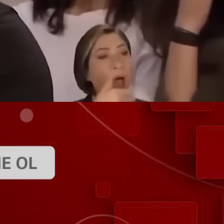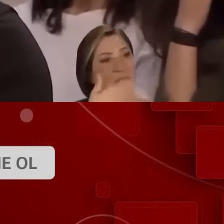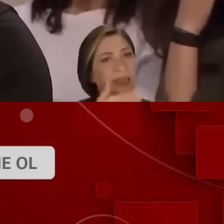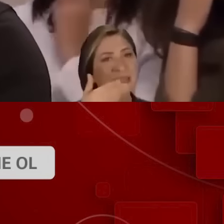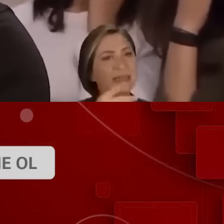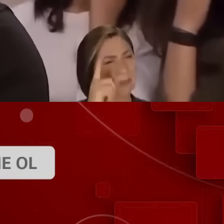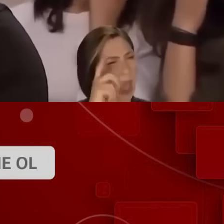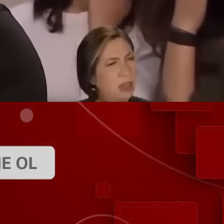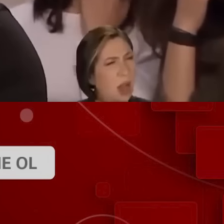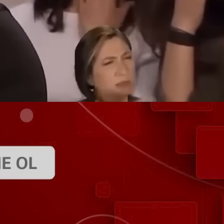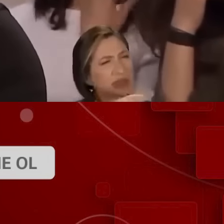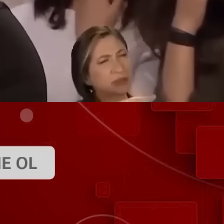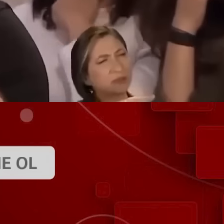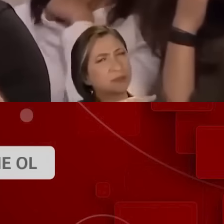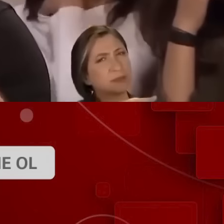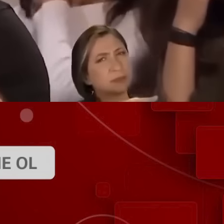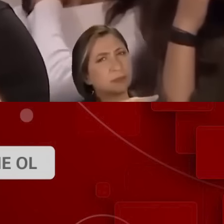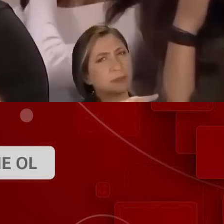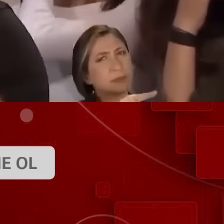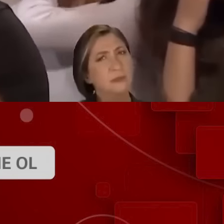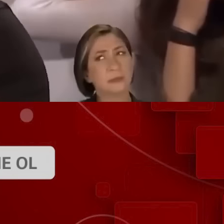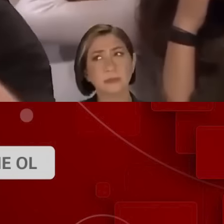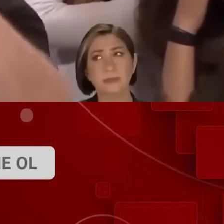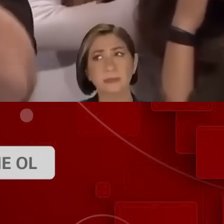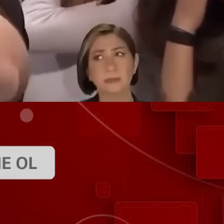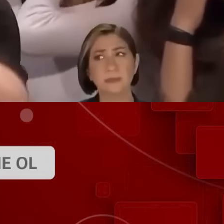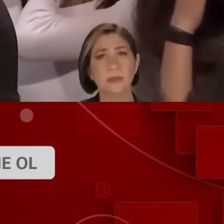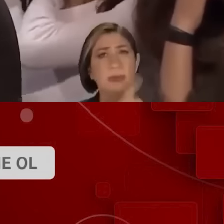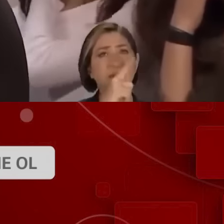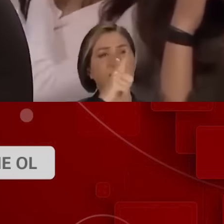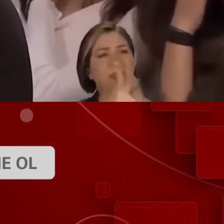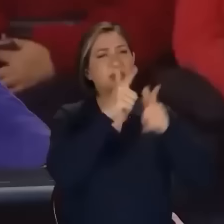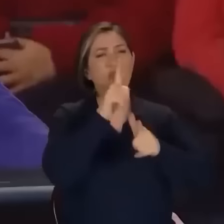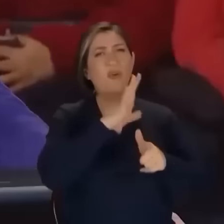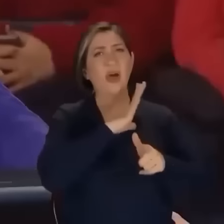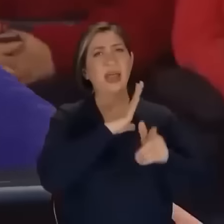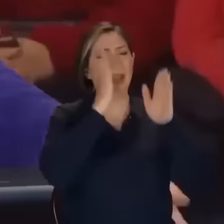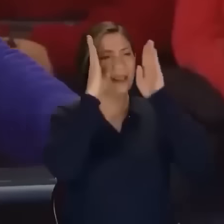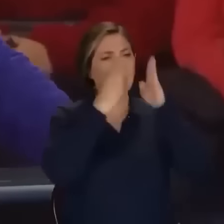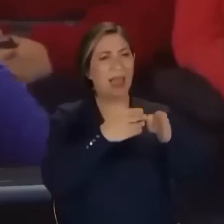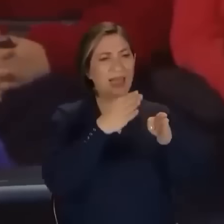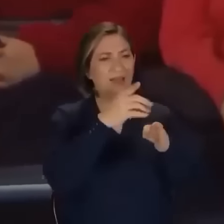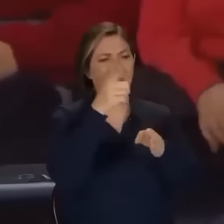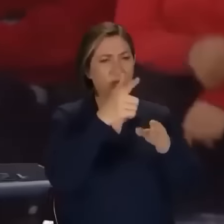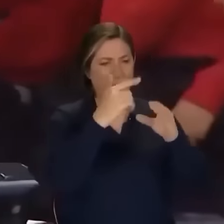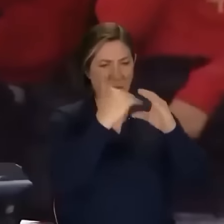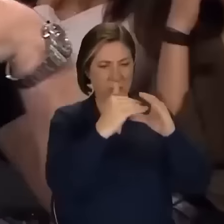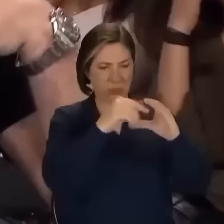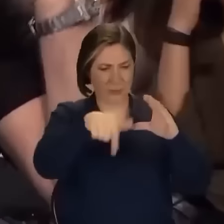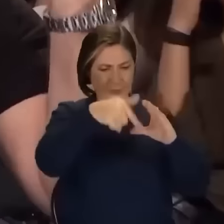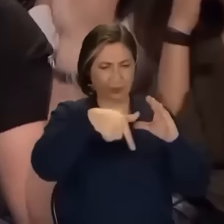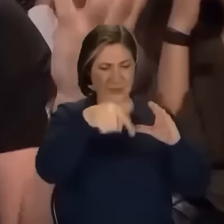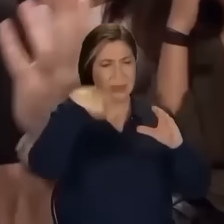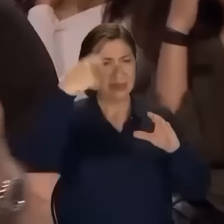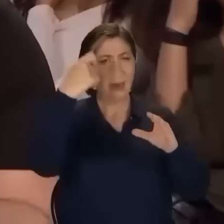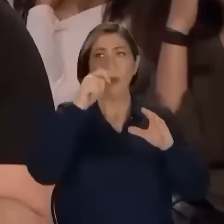şey hani hatırlar mısın Bir şey vardır Eee yani straight to video diye bir şey var ya hani direkt yalnızca video kasete üretilen